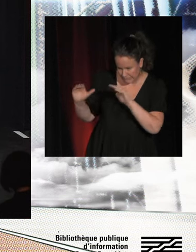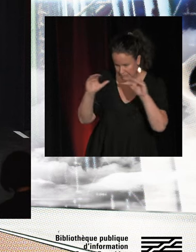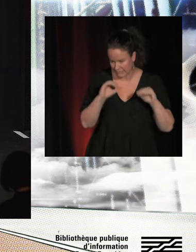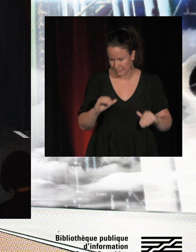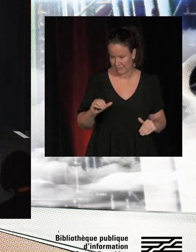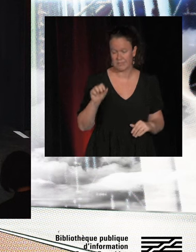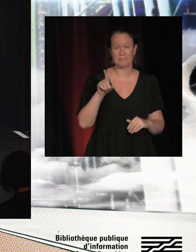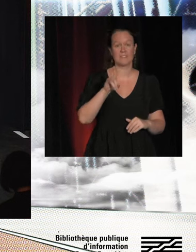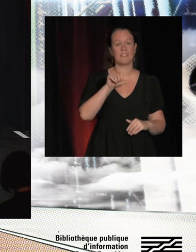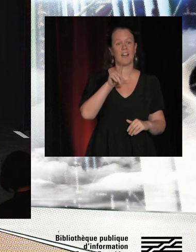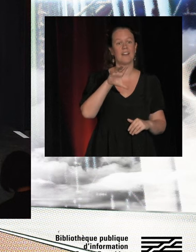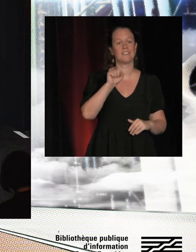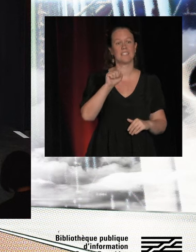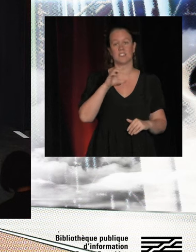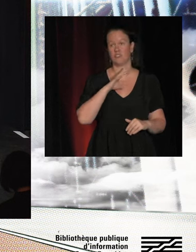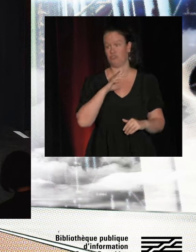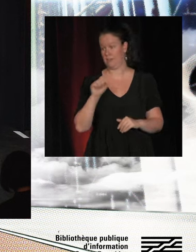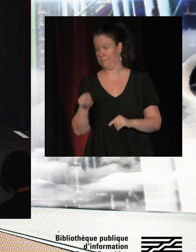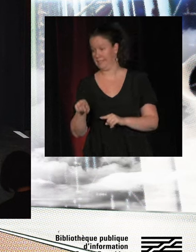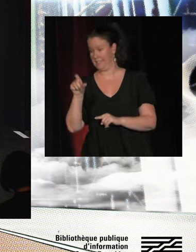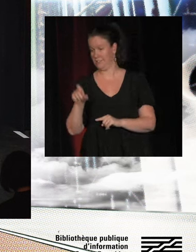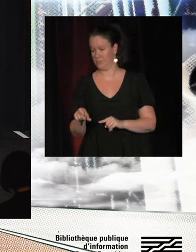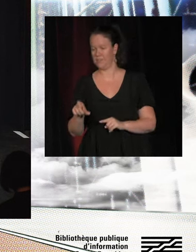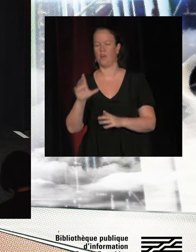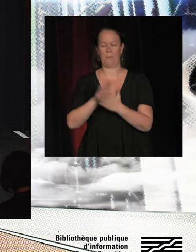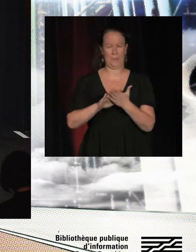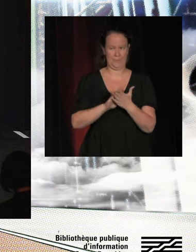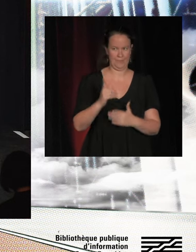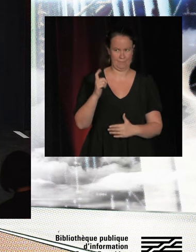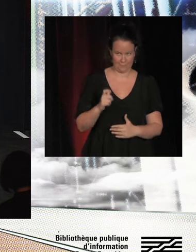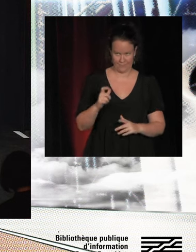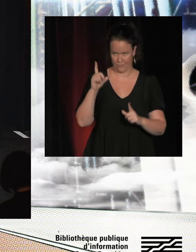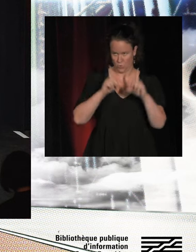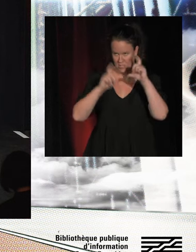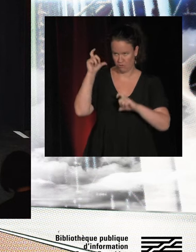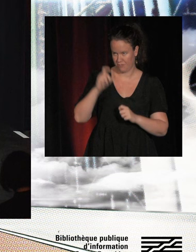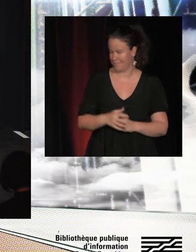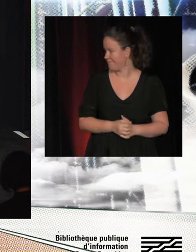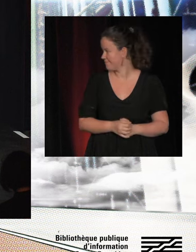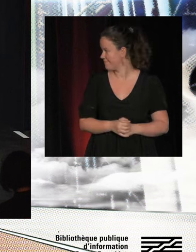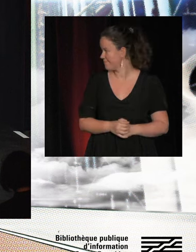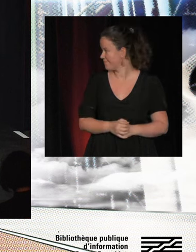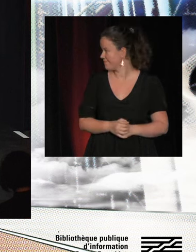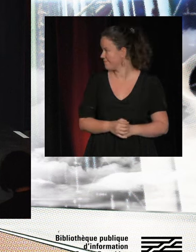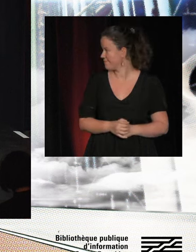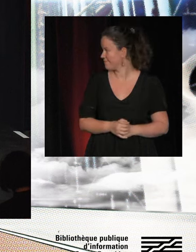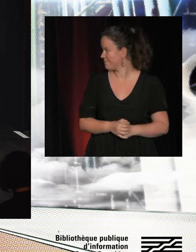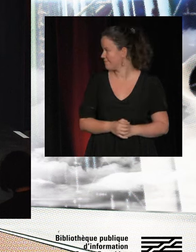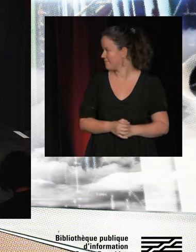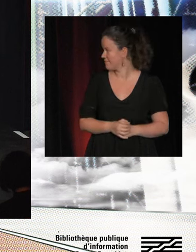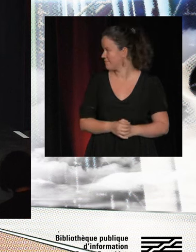Hades, il y a Nitro Stark qui est en live. Donc attendez, je lance ça. On va envoyer les gens. Donc